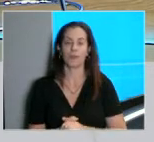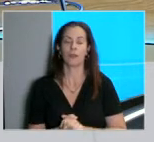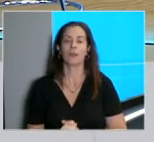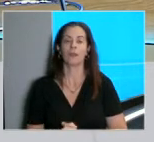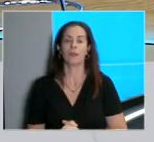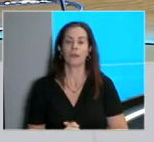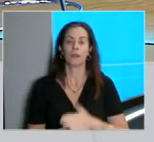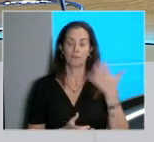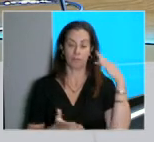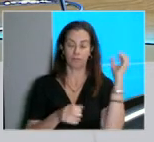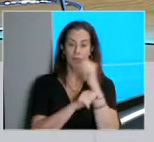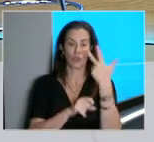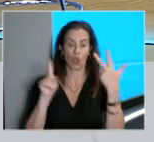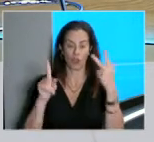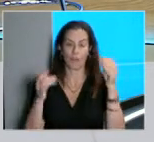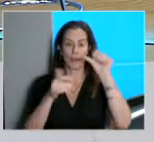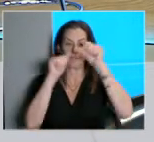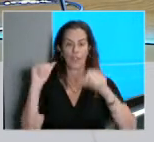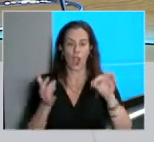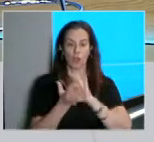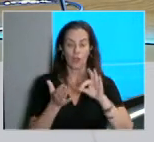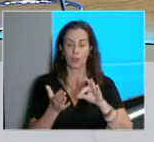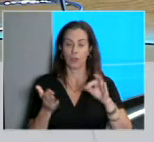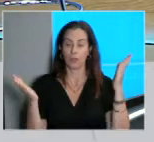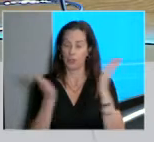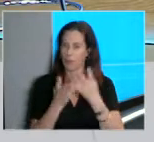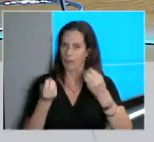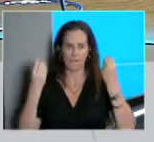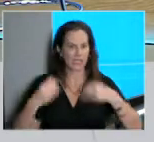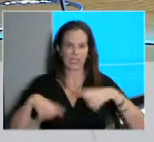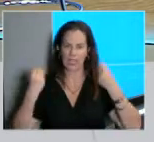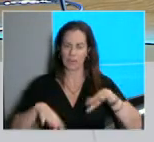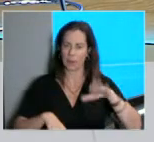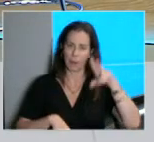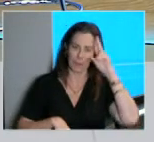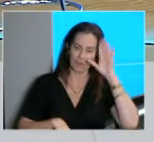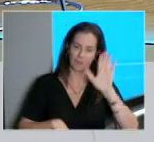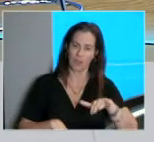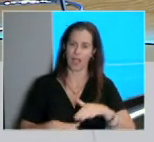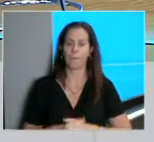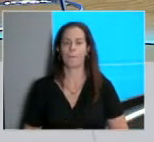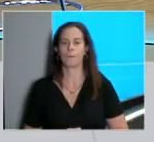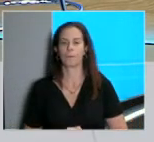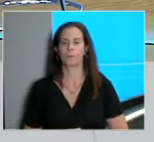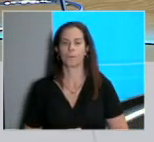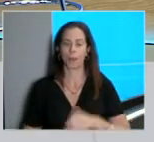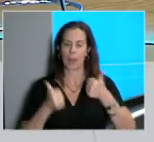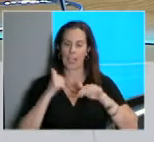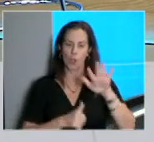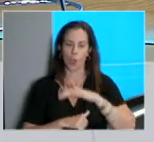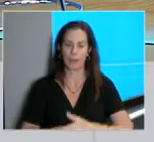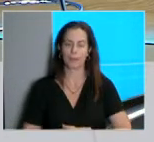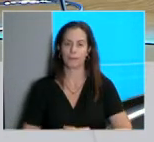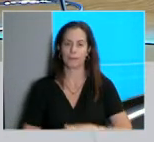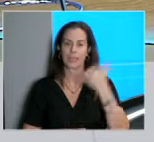שבע בקביעת טוטו בשבוע שעבר. באר שבע ספוגת תבוסות גם לביתר וגם לפיינורד ברוטרדם בליגה האירופית.